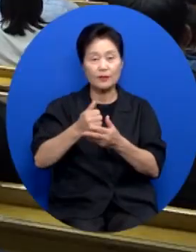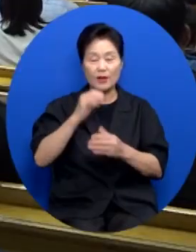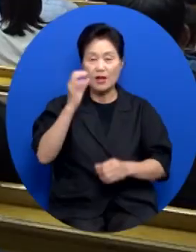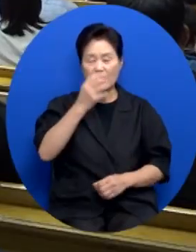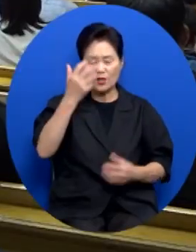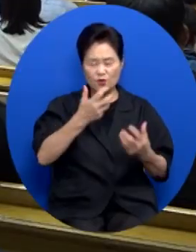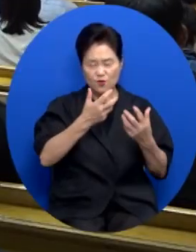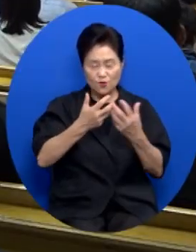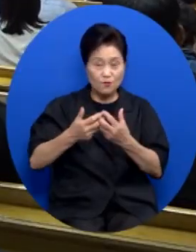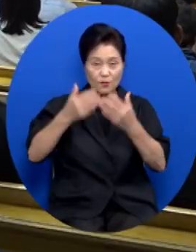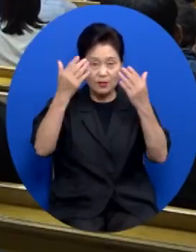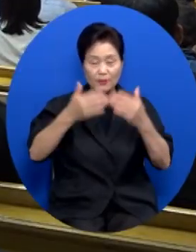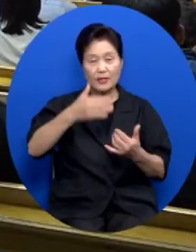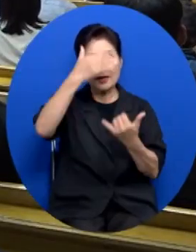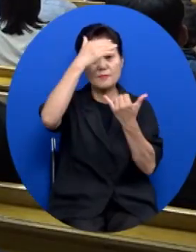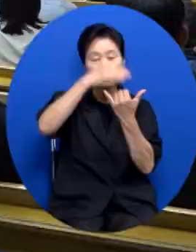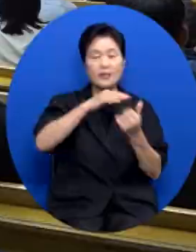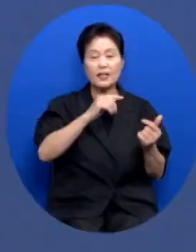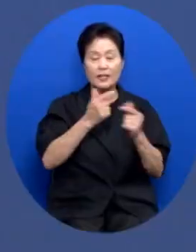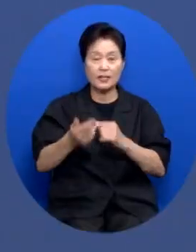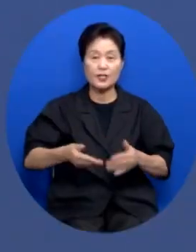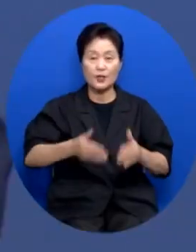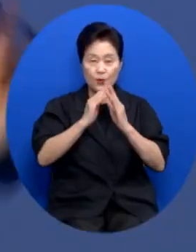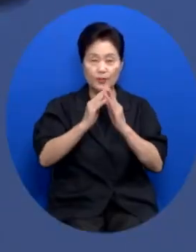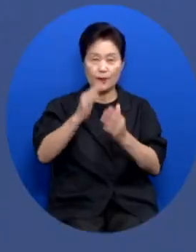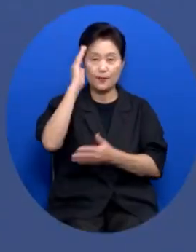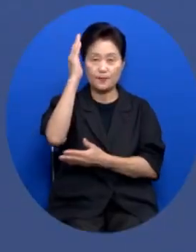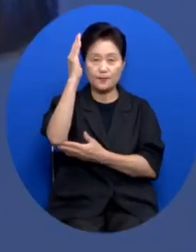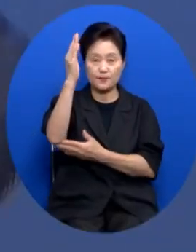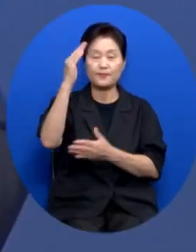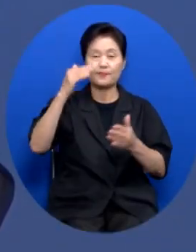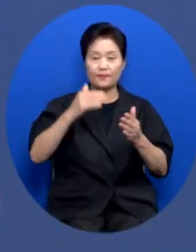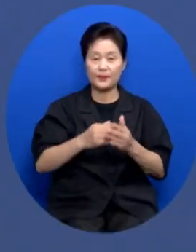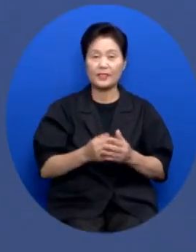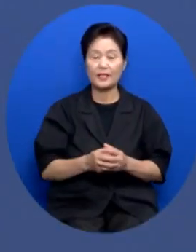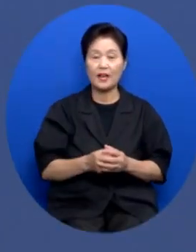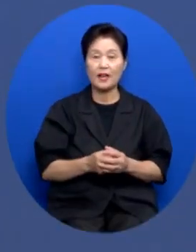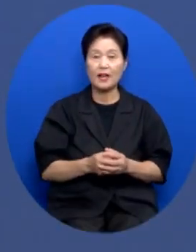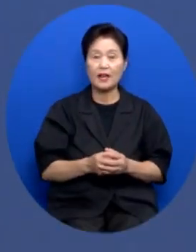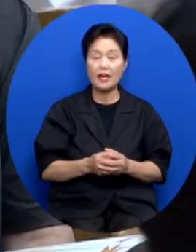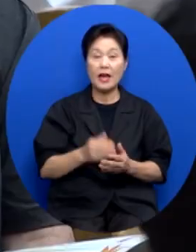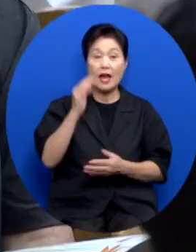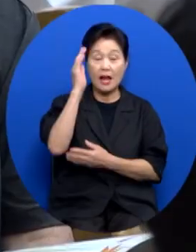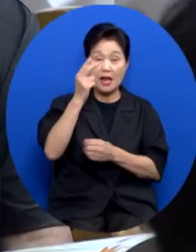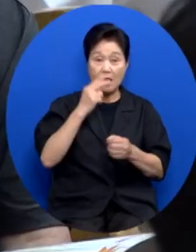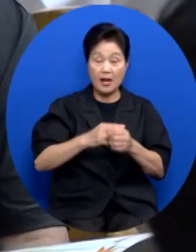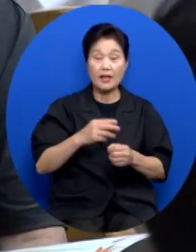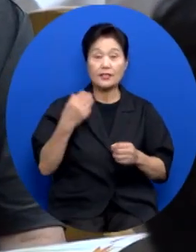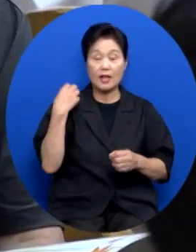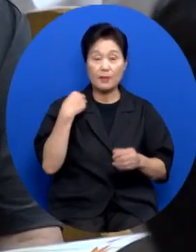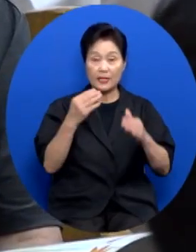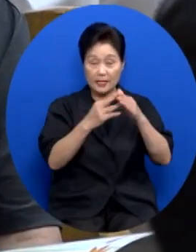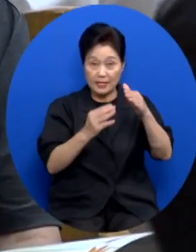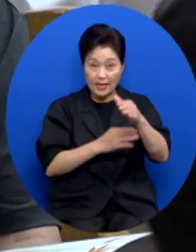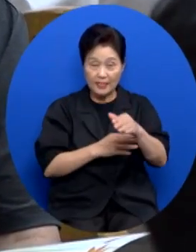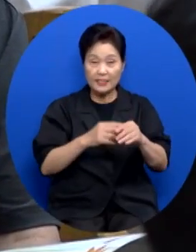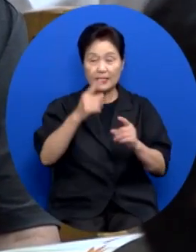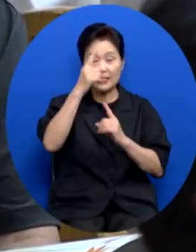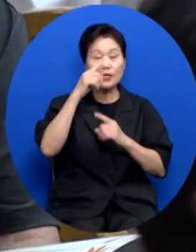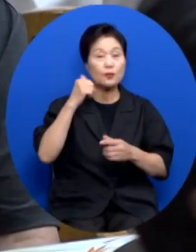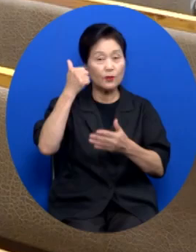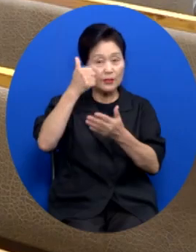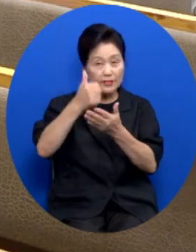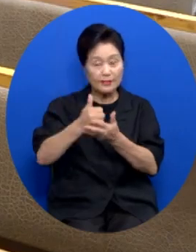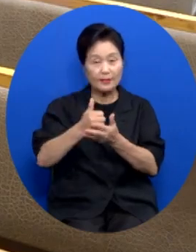성령 충만받아 다음 세대를 세우자고 개회사를 전했습니다. 선교대회 강사로 나선 당진 동일교회 이수훈